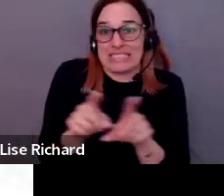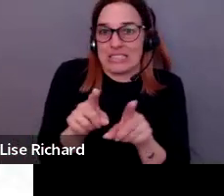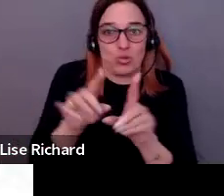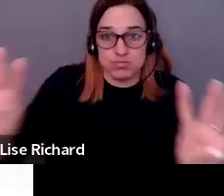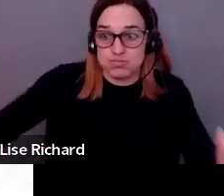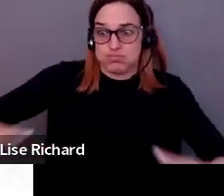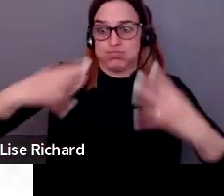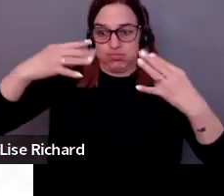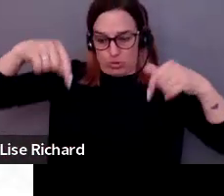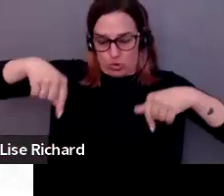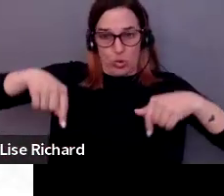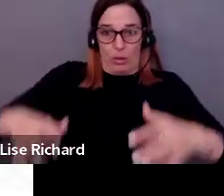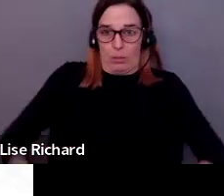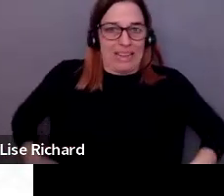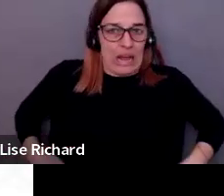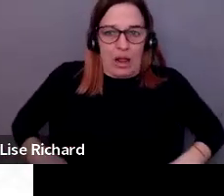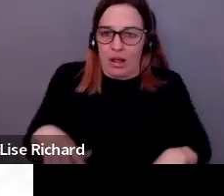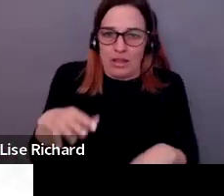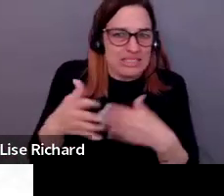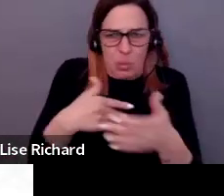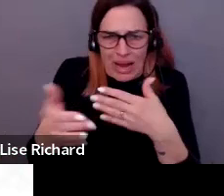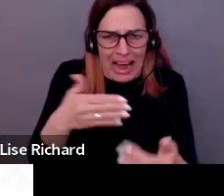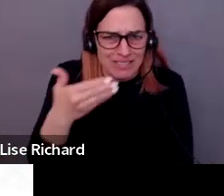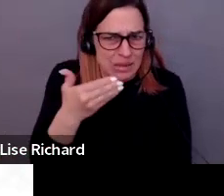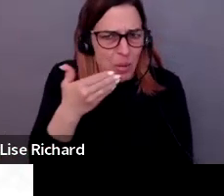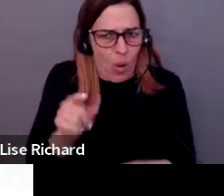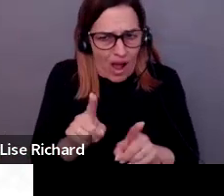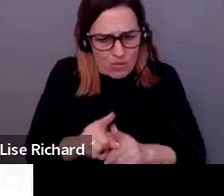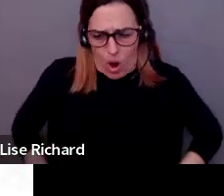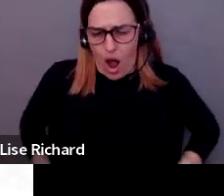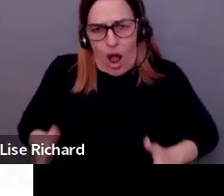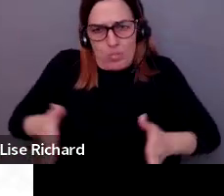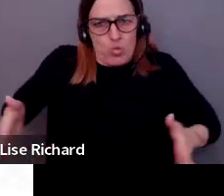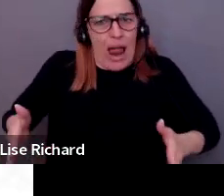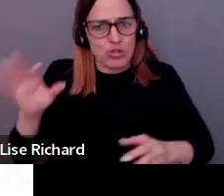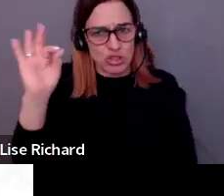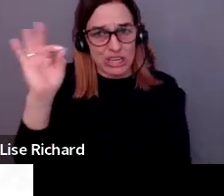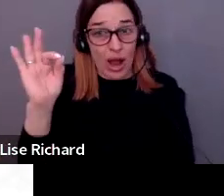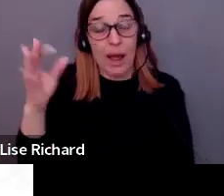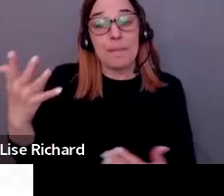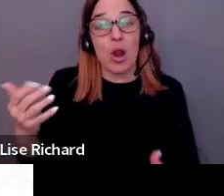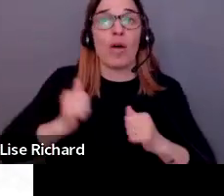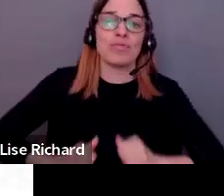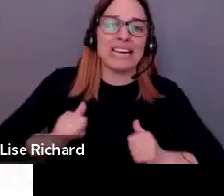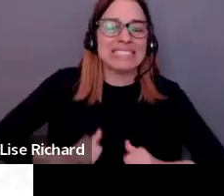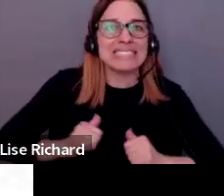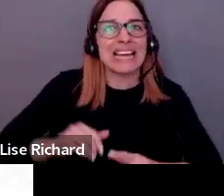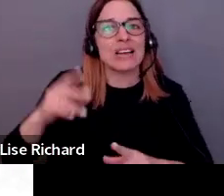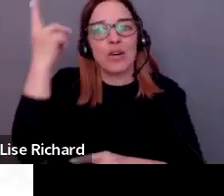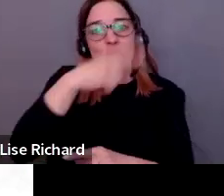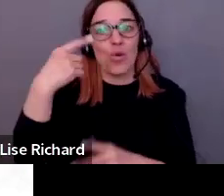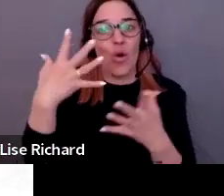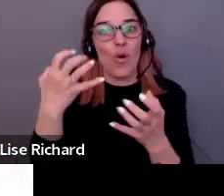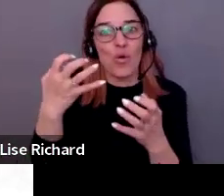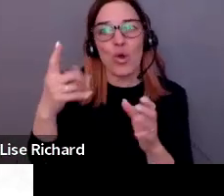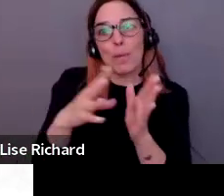sur nos hanches. Il n'y a rien de mal à avoir des hanches. Là, présentement, on parle d'essayer d'avoir, de se rapprocher de la silhouette